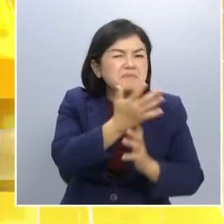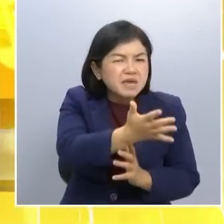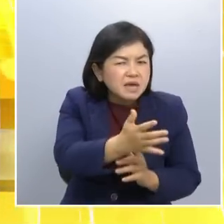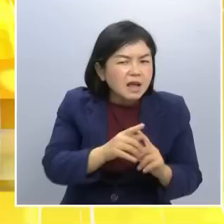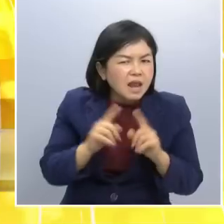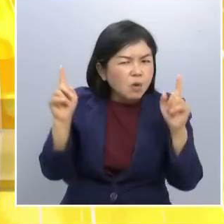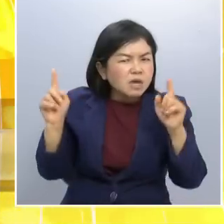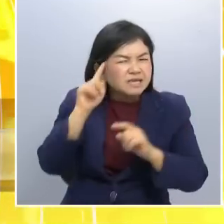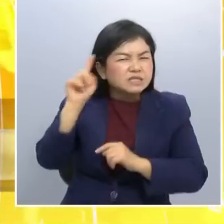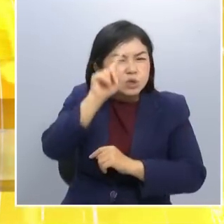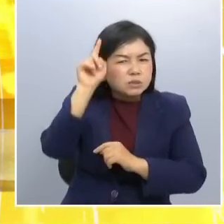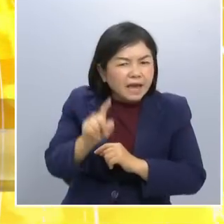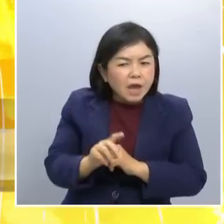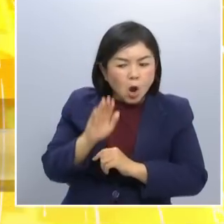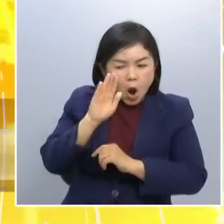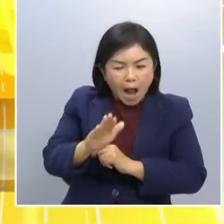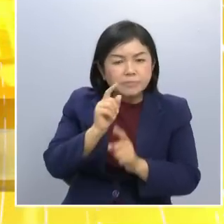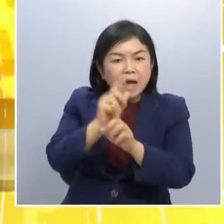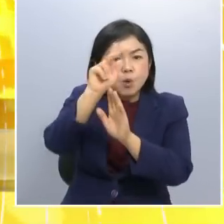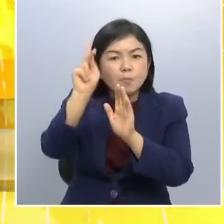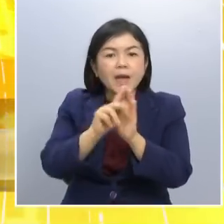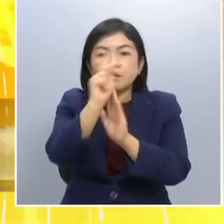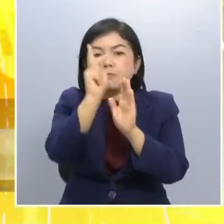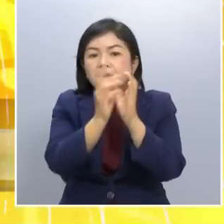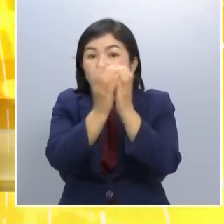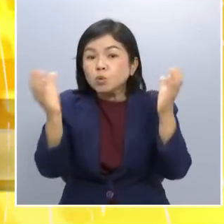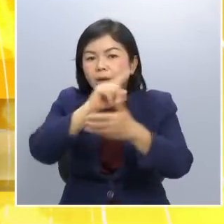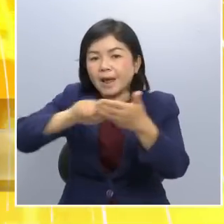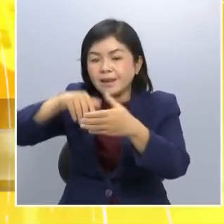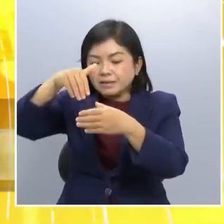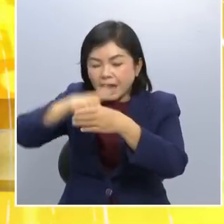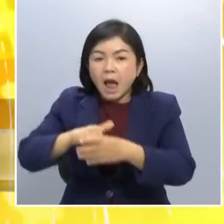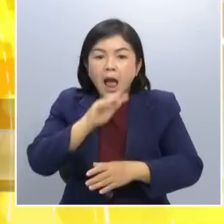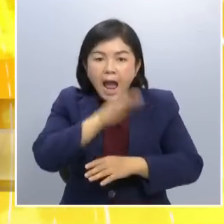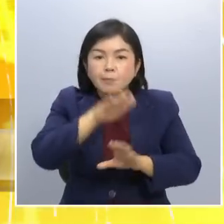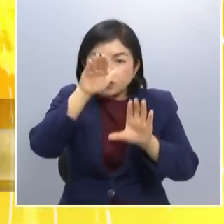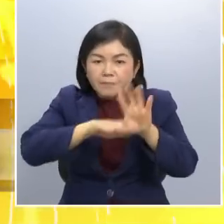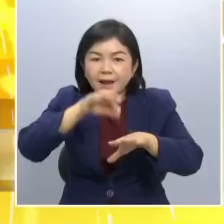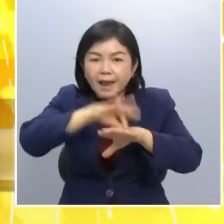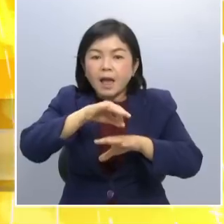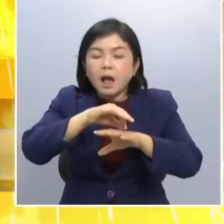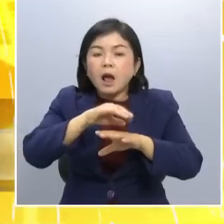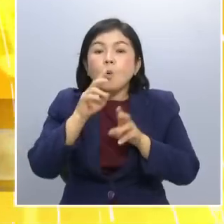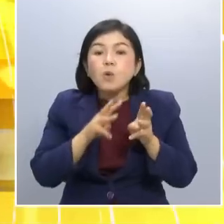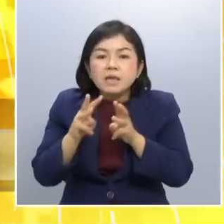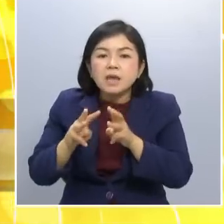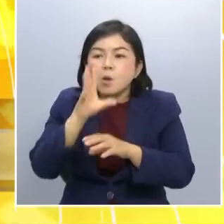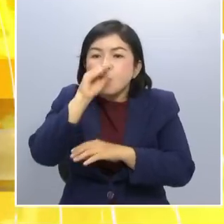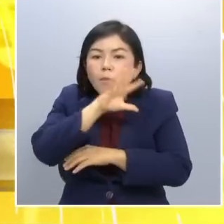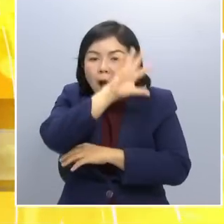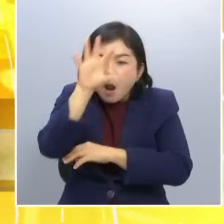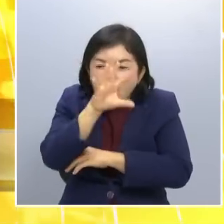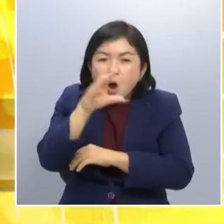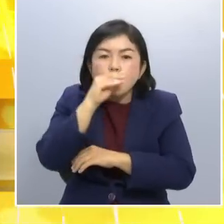ศรีสุวรรณระบุว่าข้อห้ามในกฎหมายประกอบรัฐธรรมนูญว่าด้วยการเลือกตั้งห้ามผู้สมัครหาเสียงวิธีการหลอกลวงใส่ร้าย